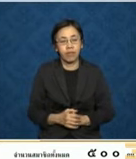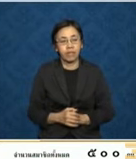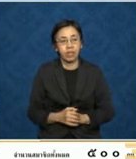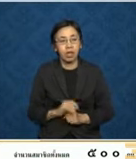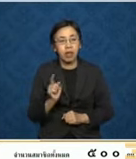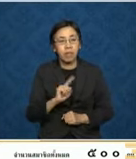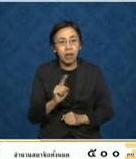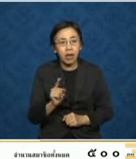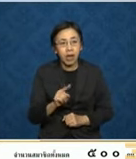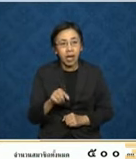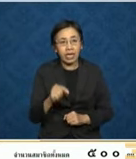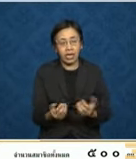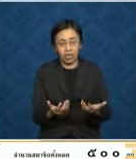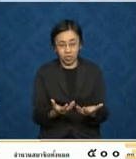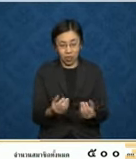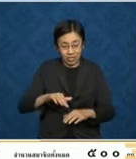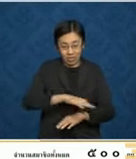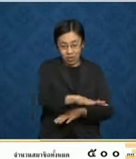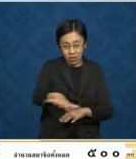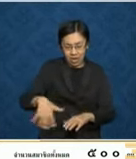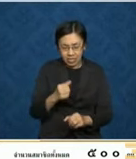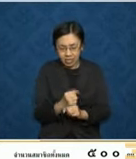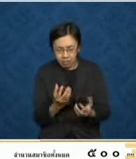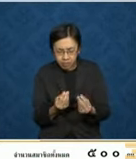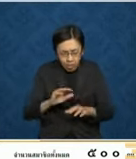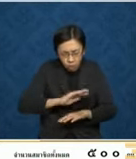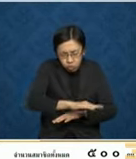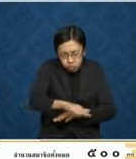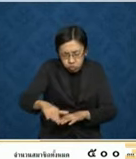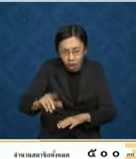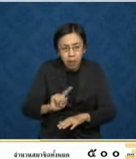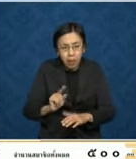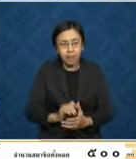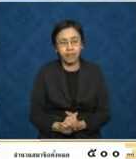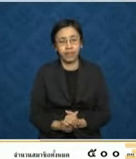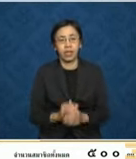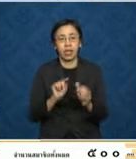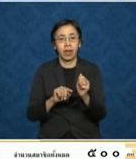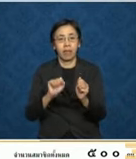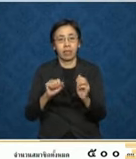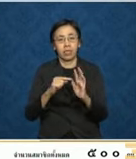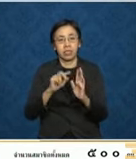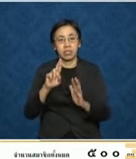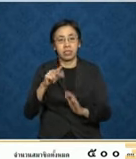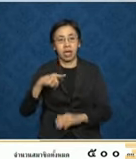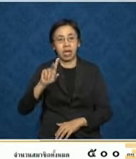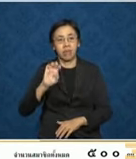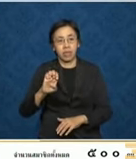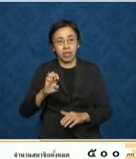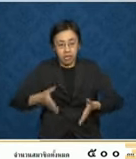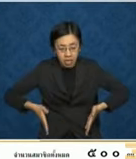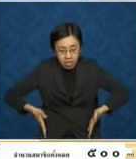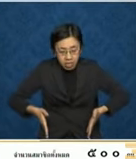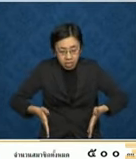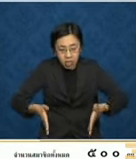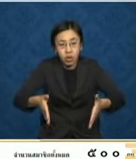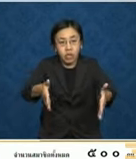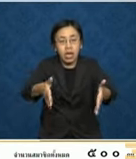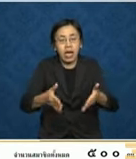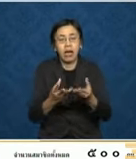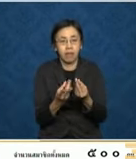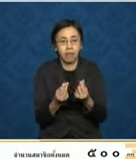ไม่พิกกับกองนะคะบอกก่อนนะคะว่าความพิเศษของอำเภอสารภีเนี่ยจะมีถนนนะคะที่ชื่อว่าถนนหมายเ